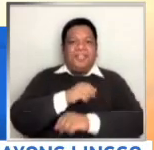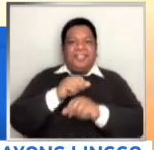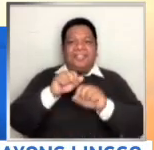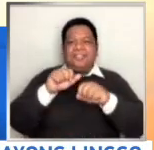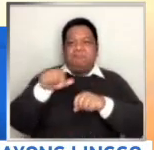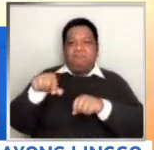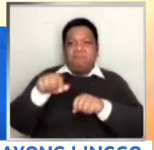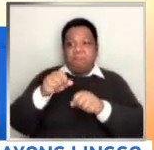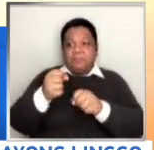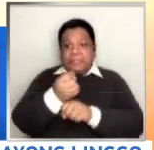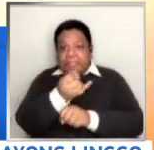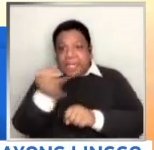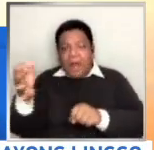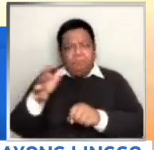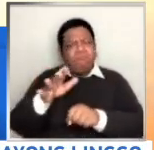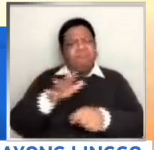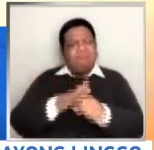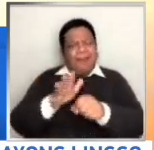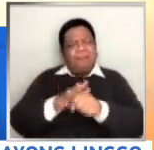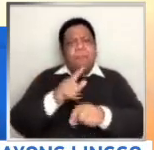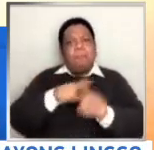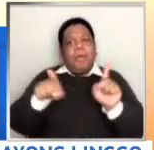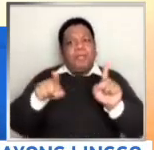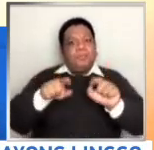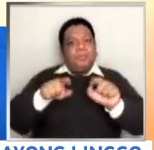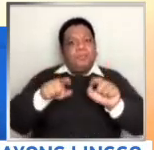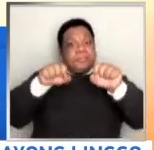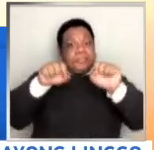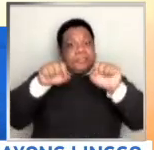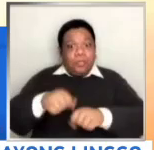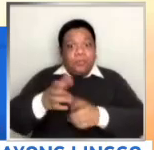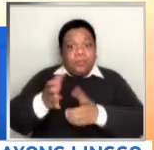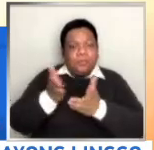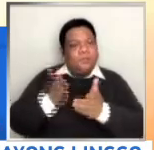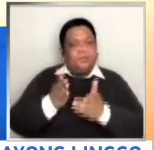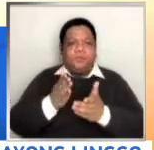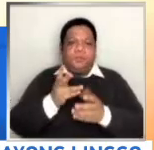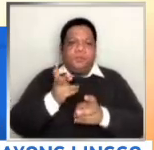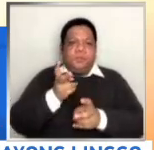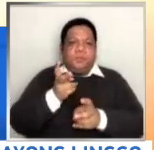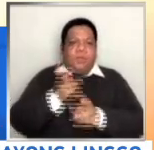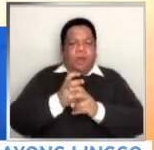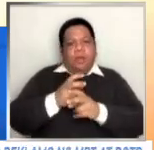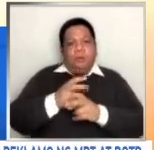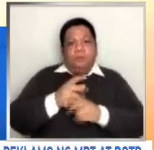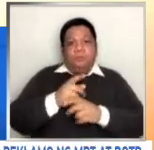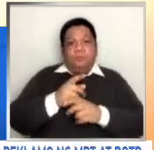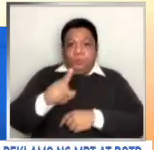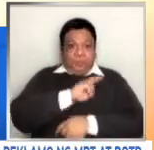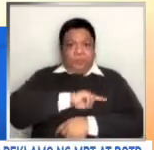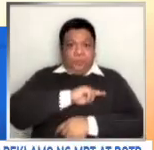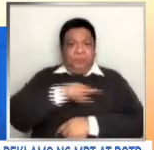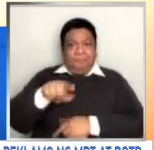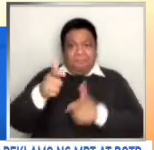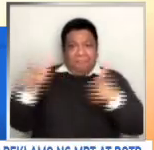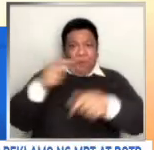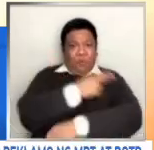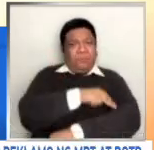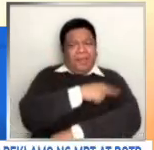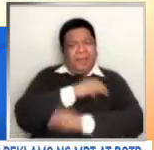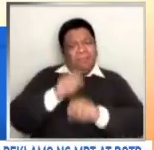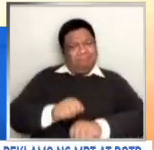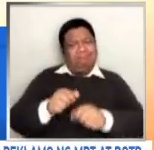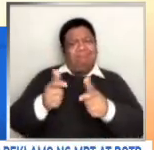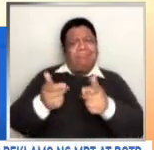mga malalaking hospital. Ordinarily itong mga malalaking hospitals na mga ito nakakapag-expand naman yan. Kaso sa situation na ito,